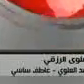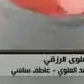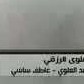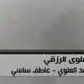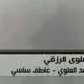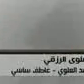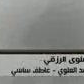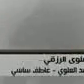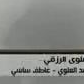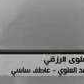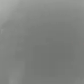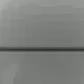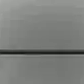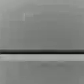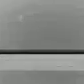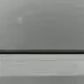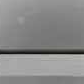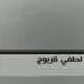اللقاء